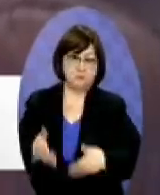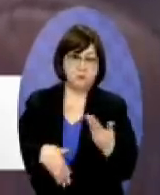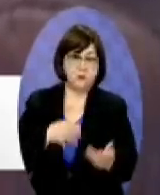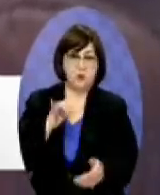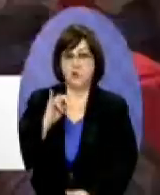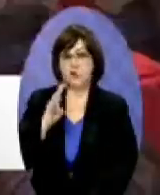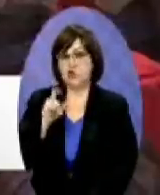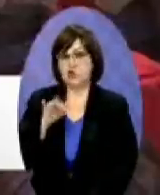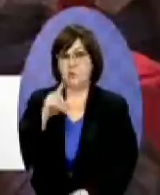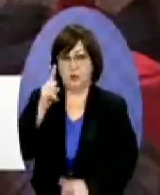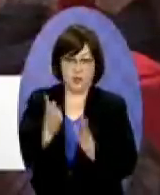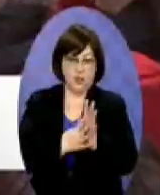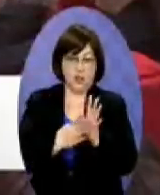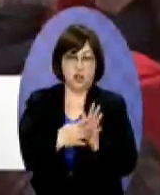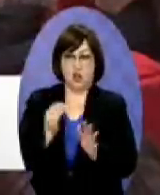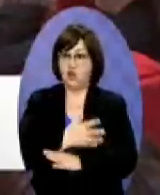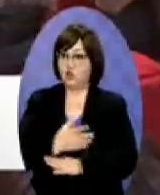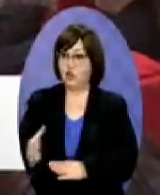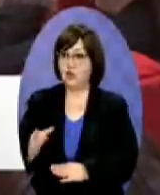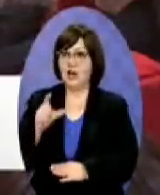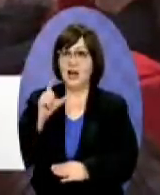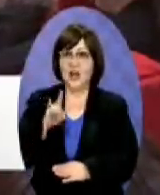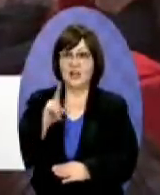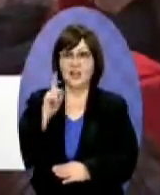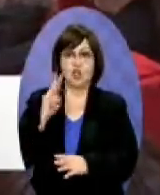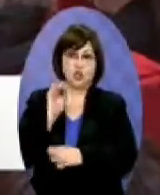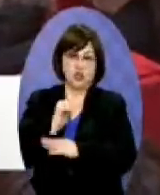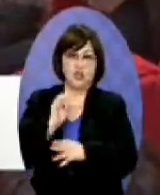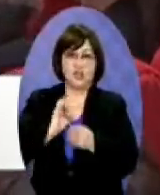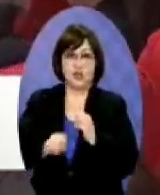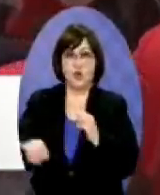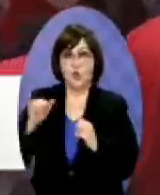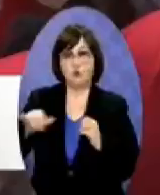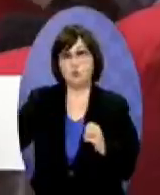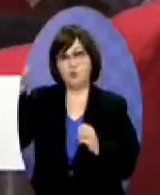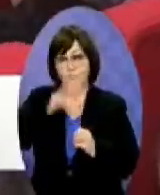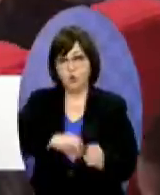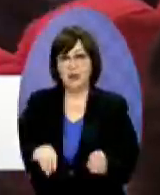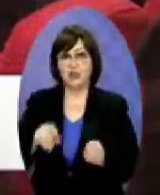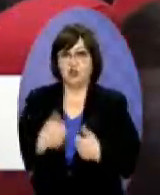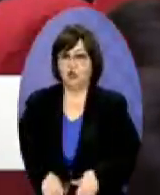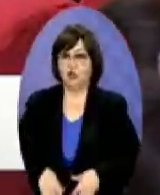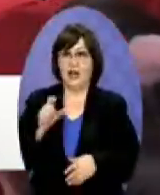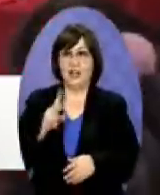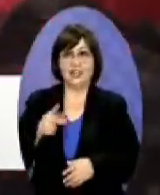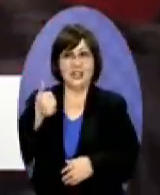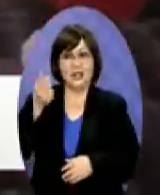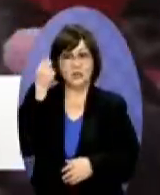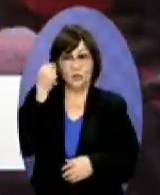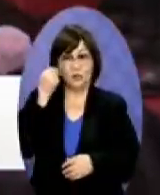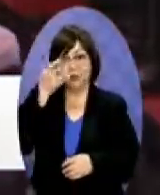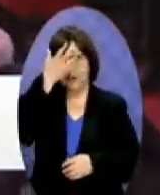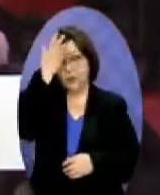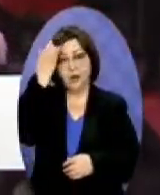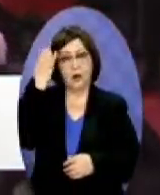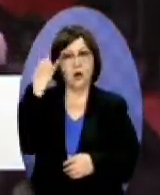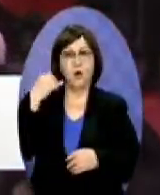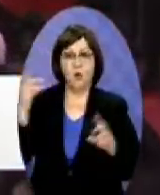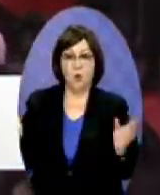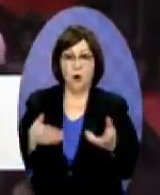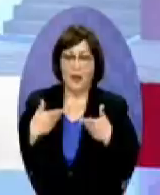ЮНЕСКО 1999 оноос хойш их хэлний өдрийг тэмдэглэж улс үндэстэн бүр их хэлээ сайн сурч эзэмшихийг уриалж болжээ.